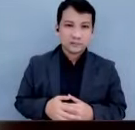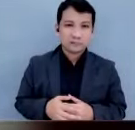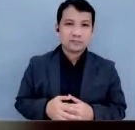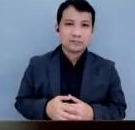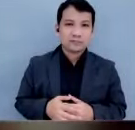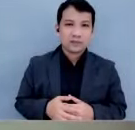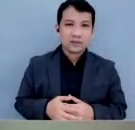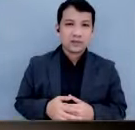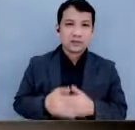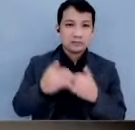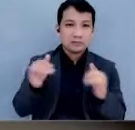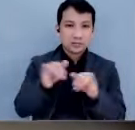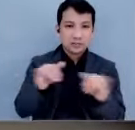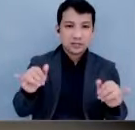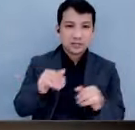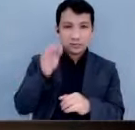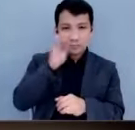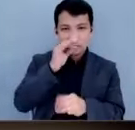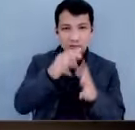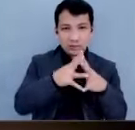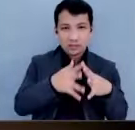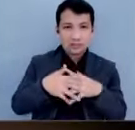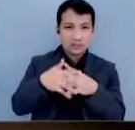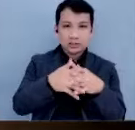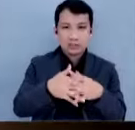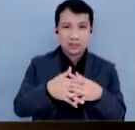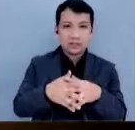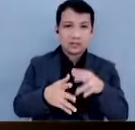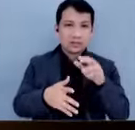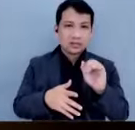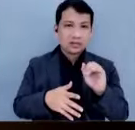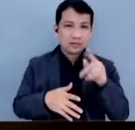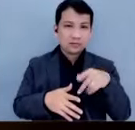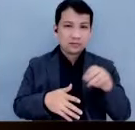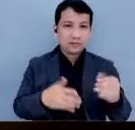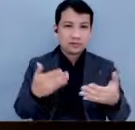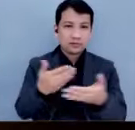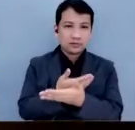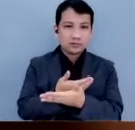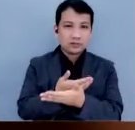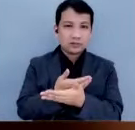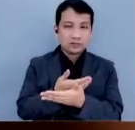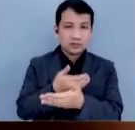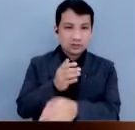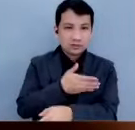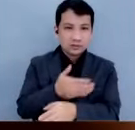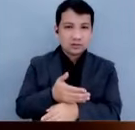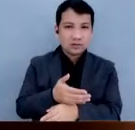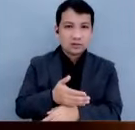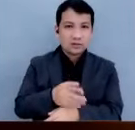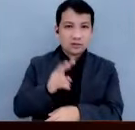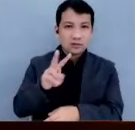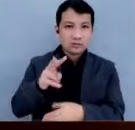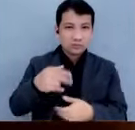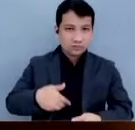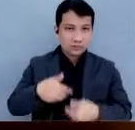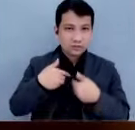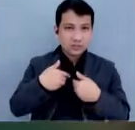Inilabas na rin ni Filipino-American rapper Apple the App ang bago niyang kantang Too Proud featuring Sandara